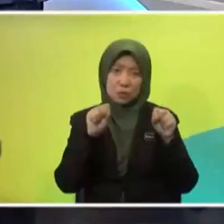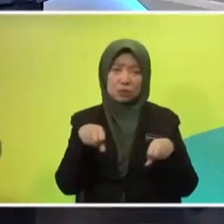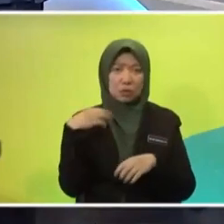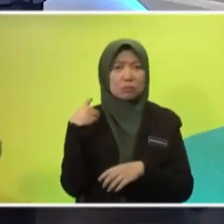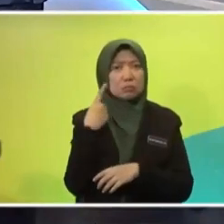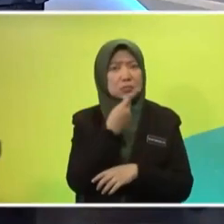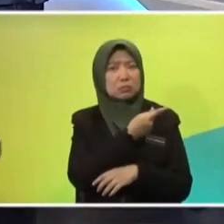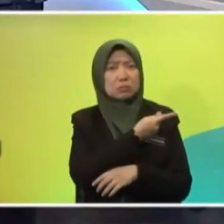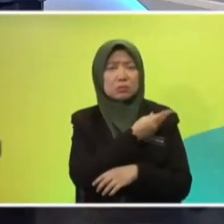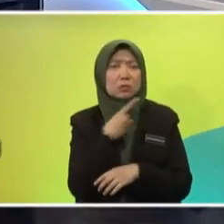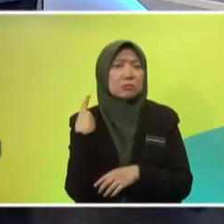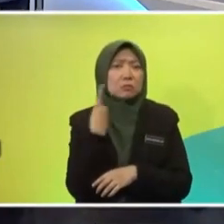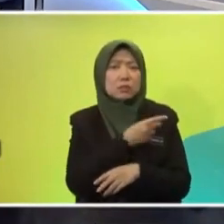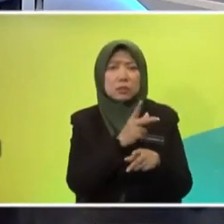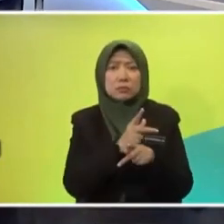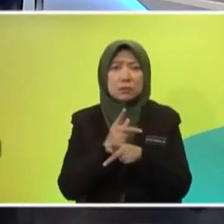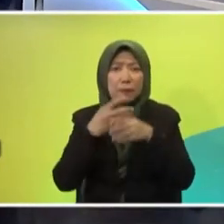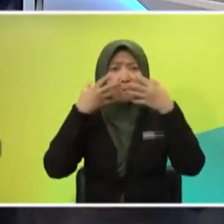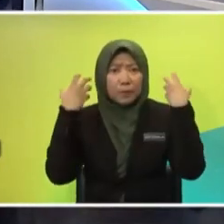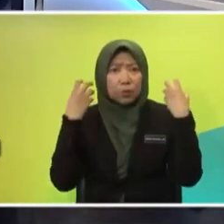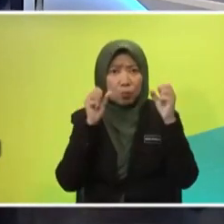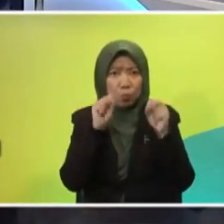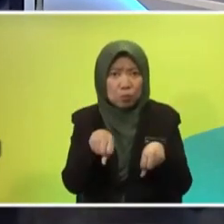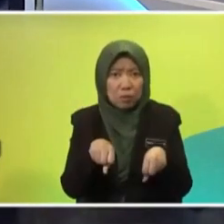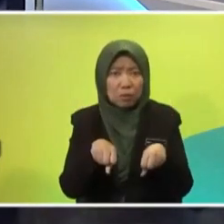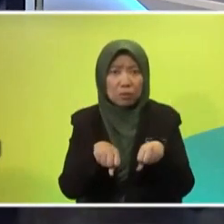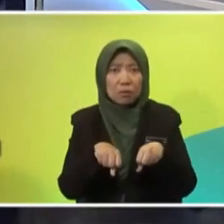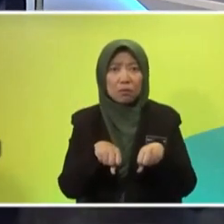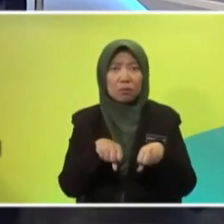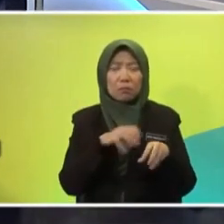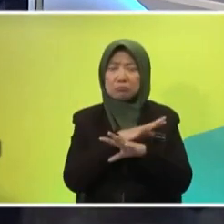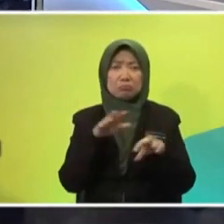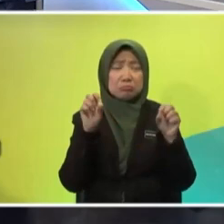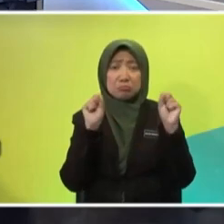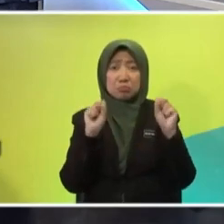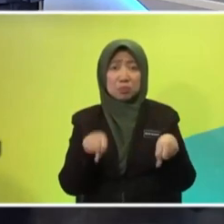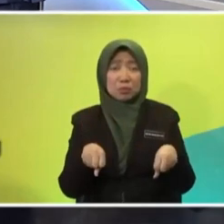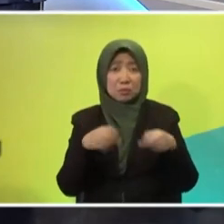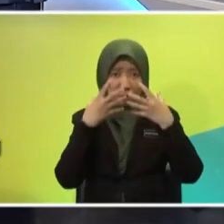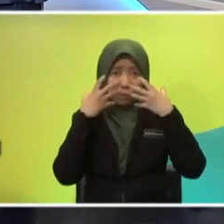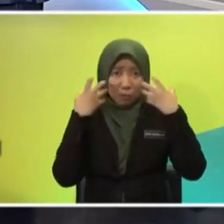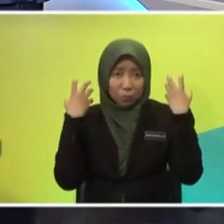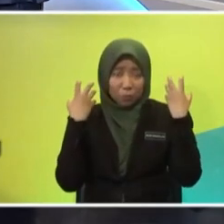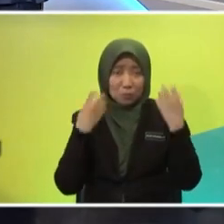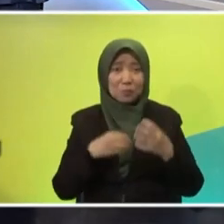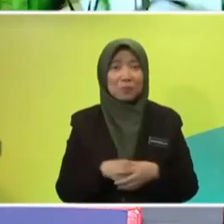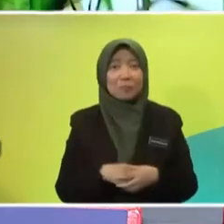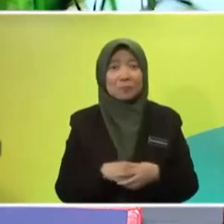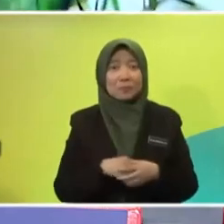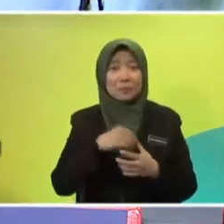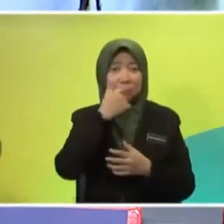memelihara harimau di rumah? Tak boleh cikgu, tak boleh. Kenapa agak-agaknya Kak Rina? Haiwan